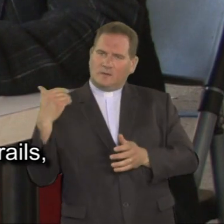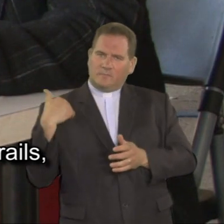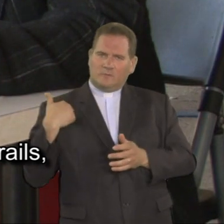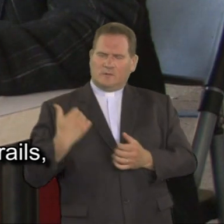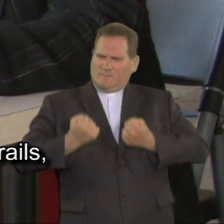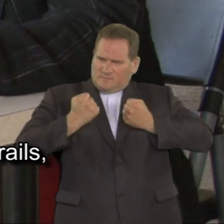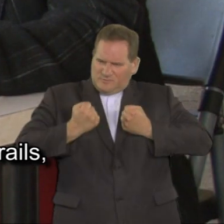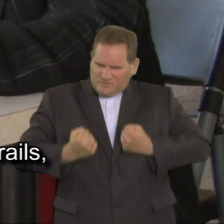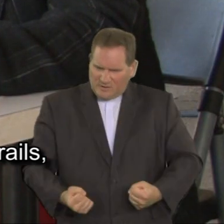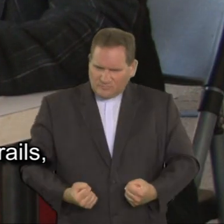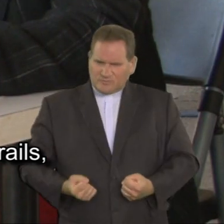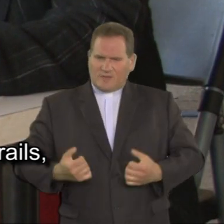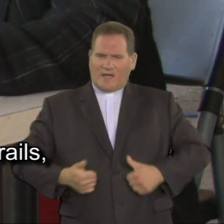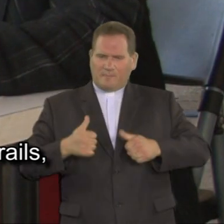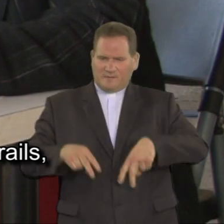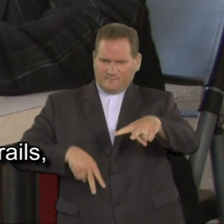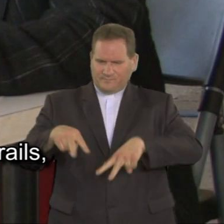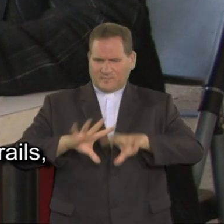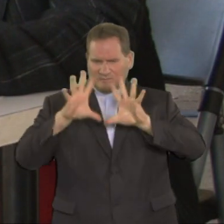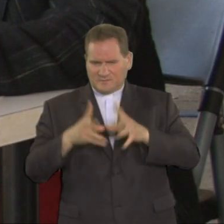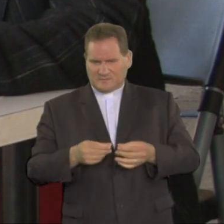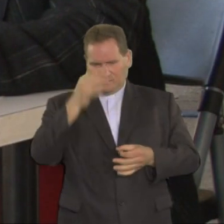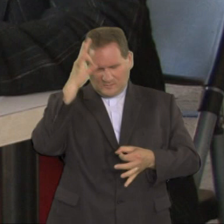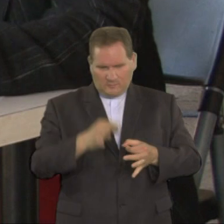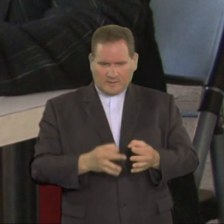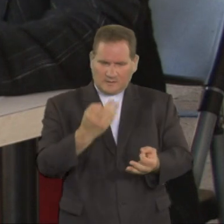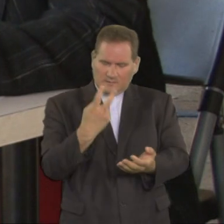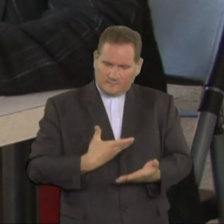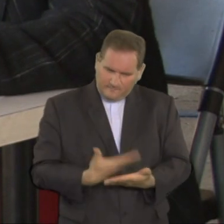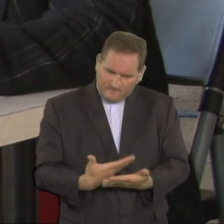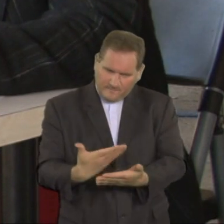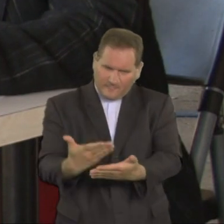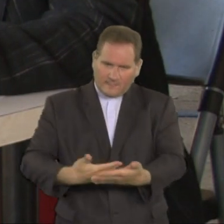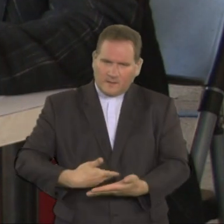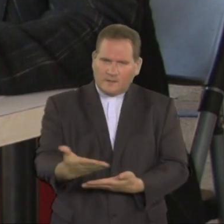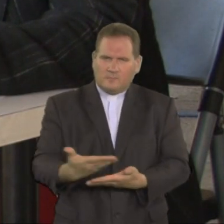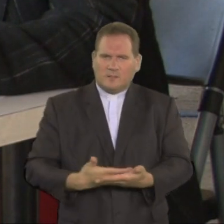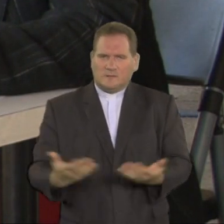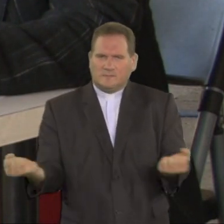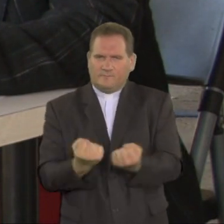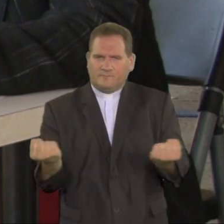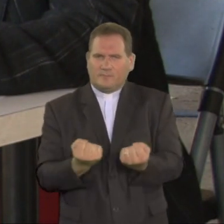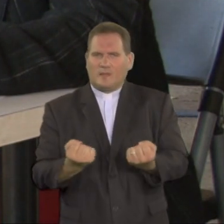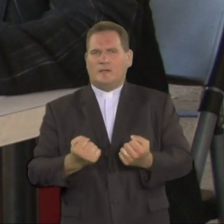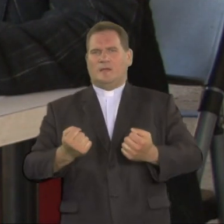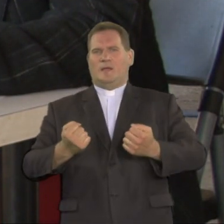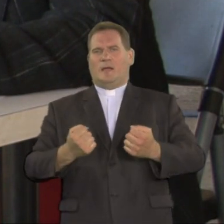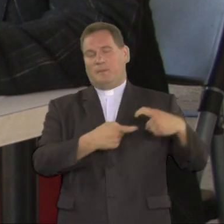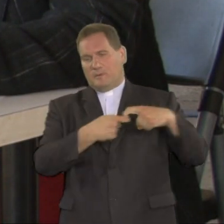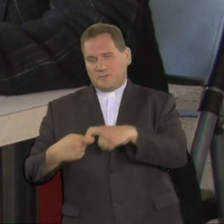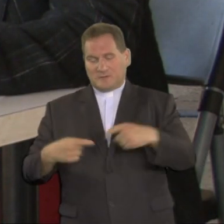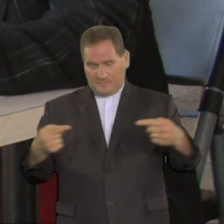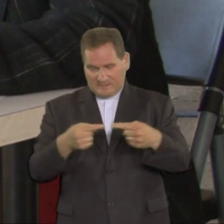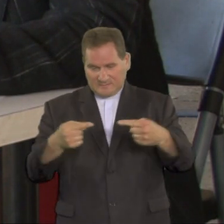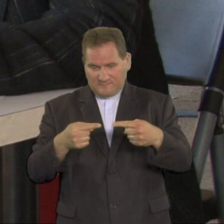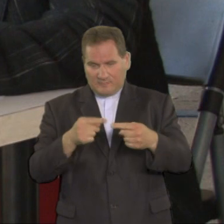naciskiem 200 ton, żeby szyny się po pierwsze ułożyły, podkłady żeby się ułożyły, połączenia między szynami żeby się wpasowały i